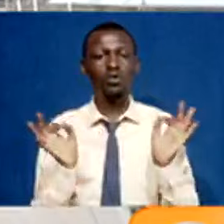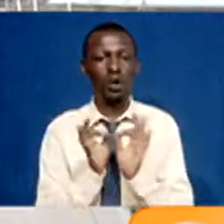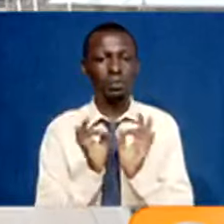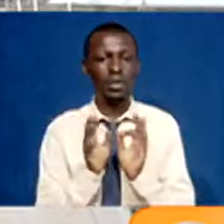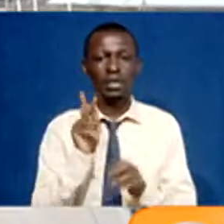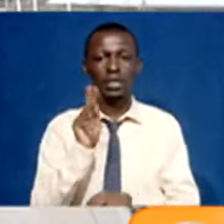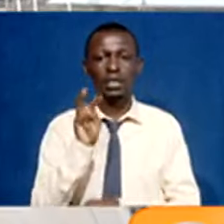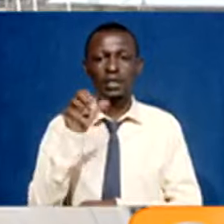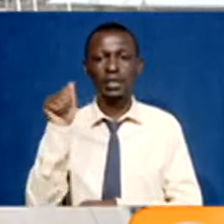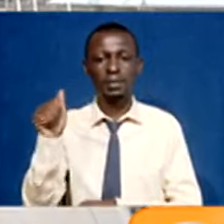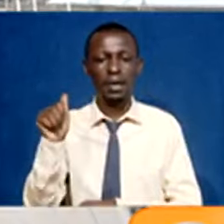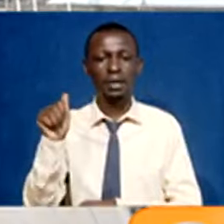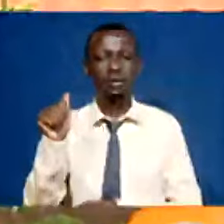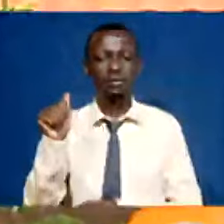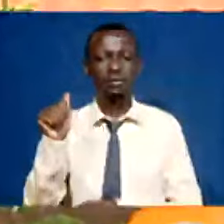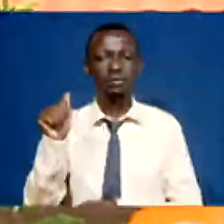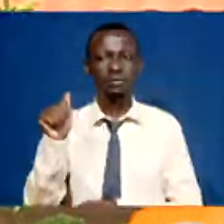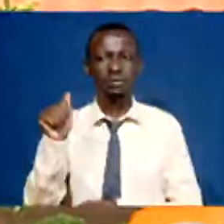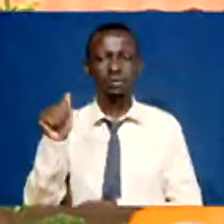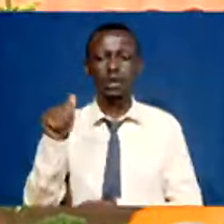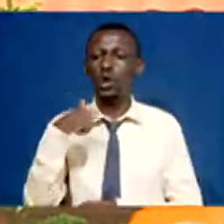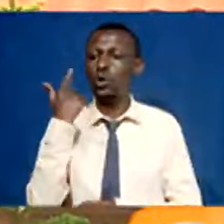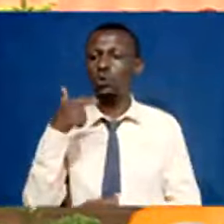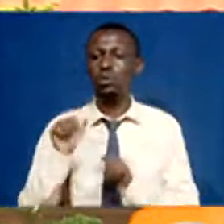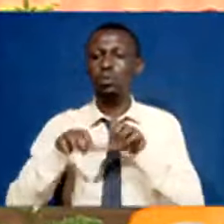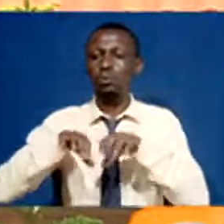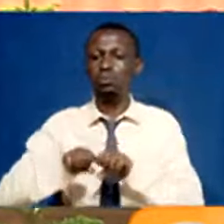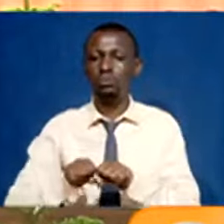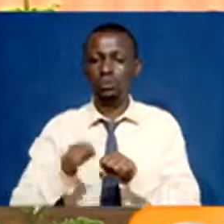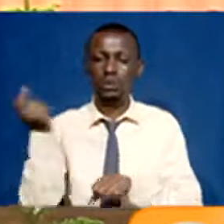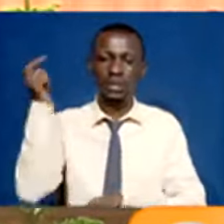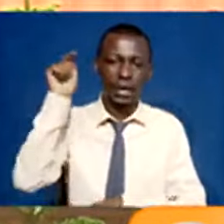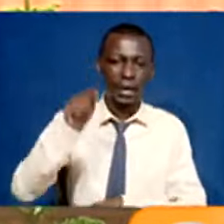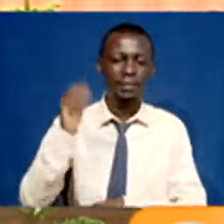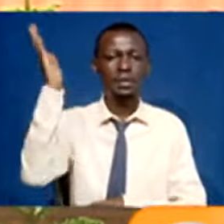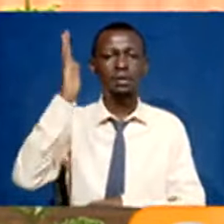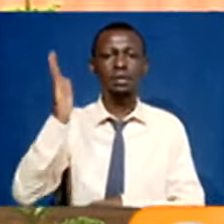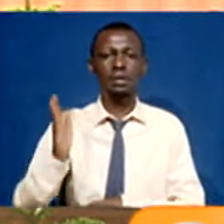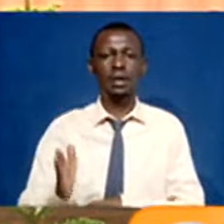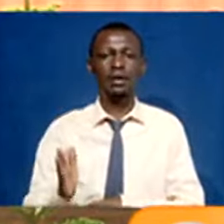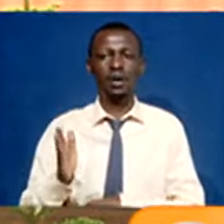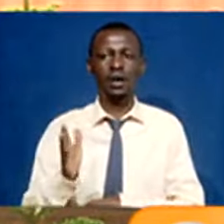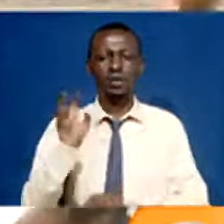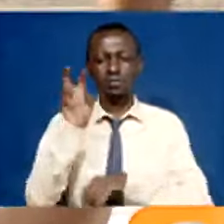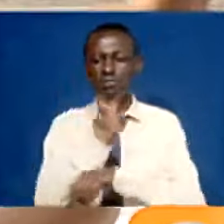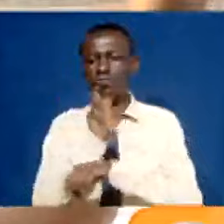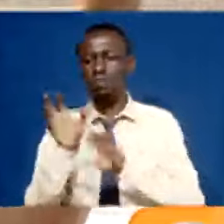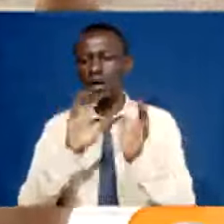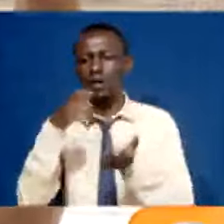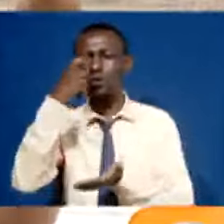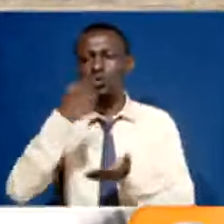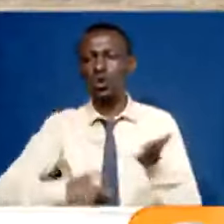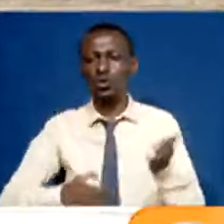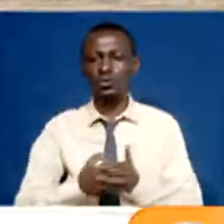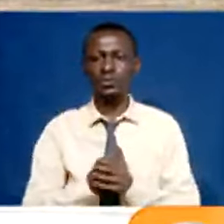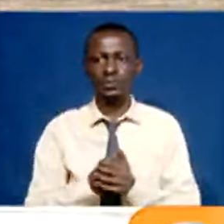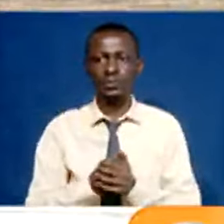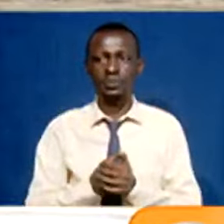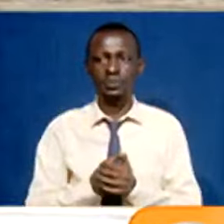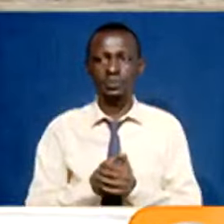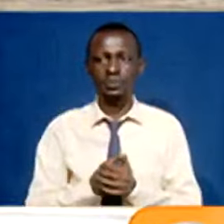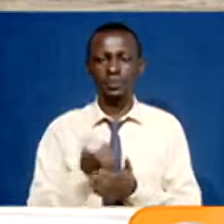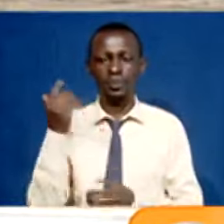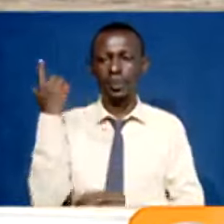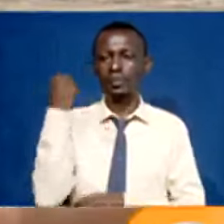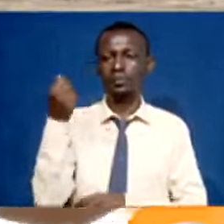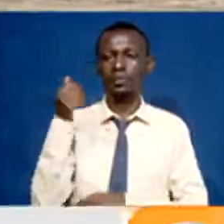kama wadhamini kamwe hawajawahi kuonekana katika maeneo hayo kufanya udhamini. Juzi sisi tumeita varua wa